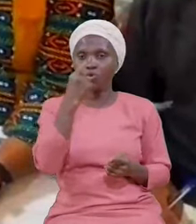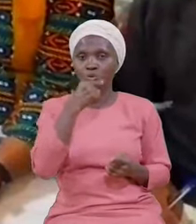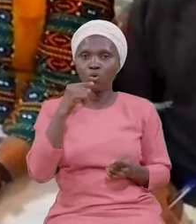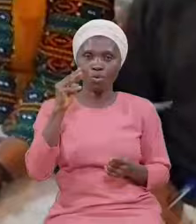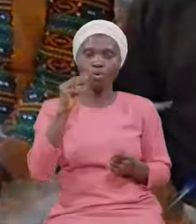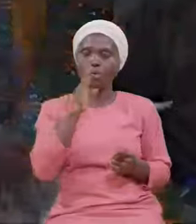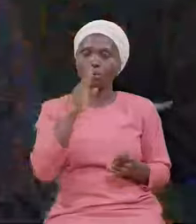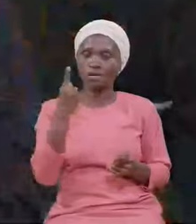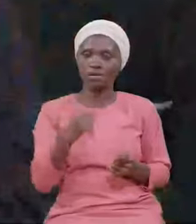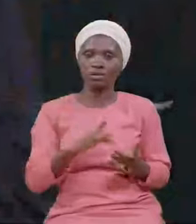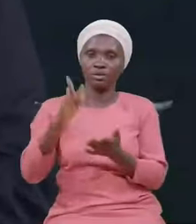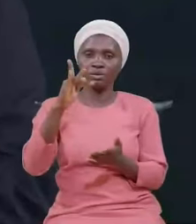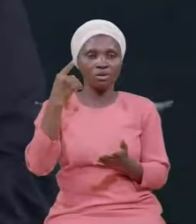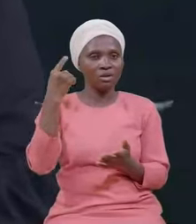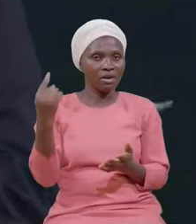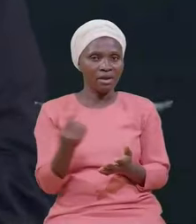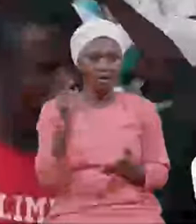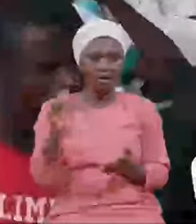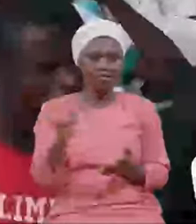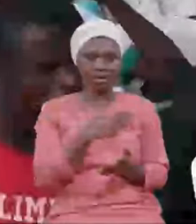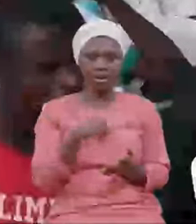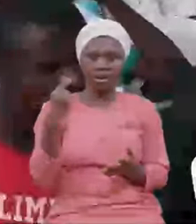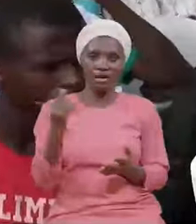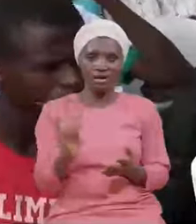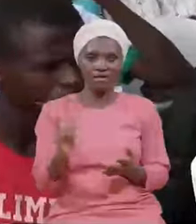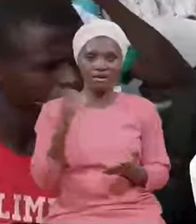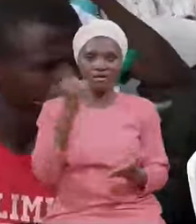des siècles. Amen.